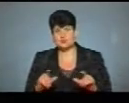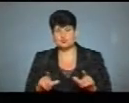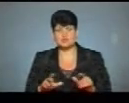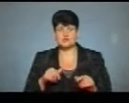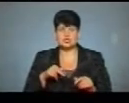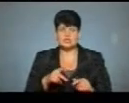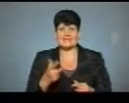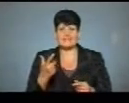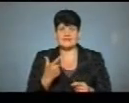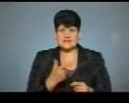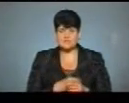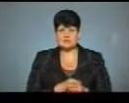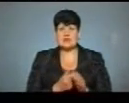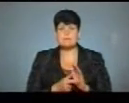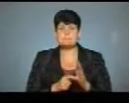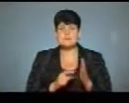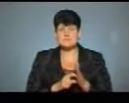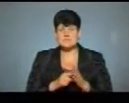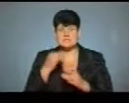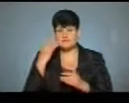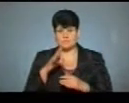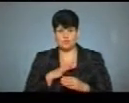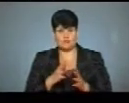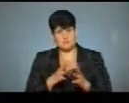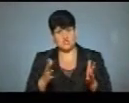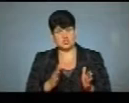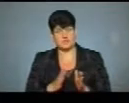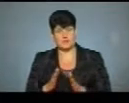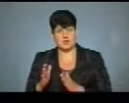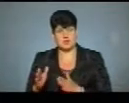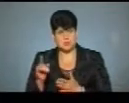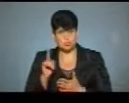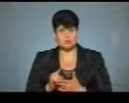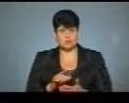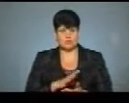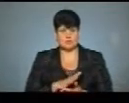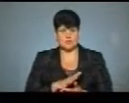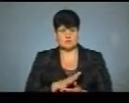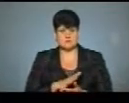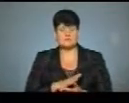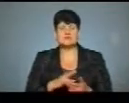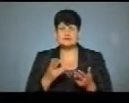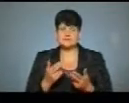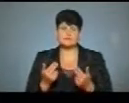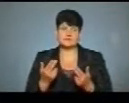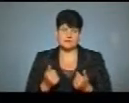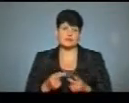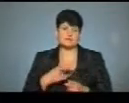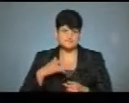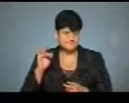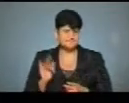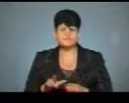вакцинувалися в приміщенні, здавалось би, був більший порядок, і обов'язковість така була категорична. категорична. Категорична була обов'язковість,